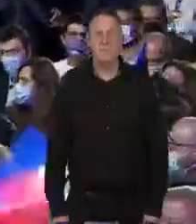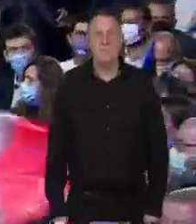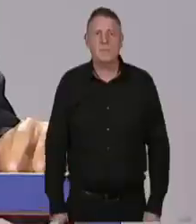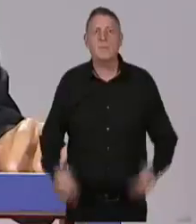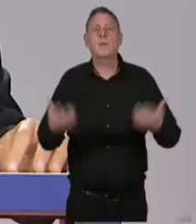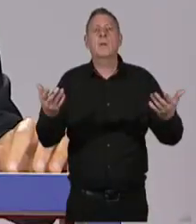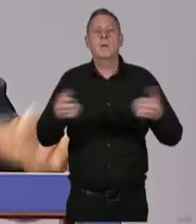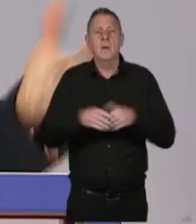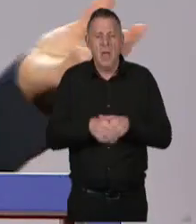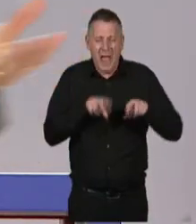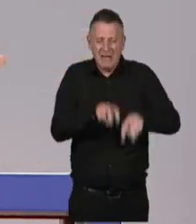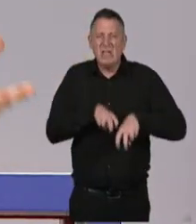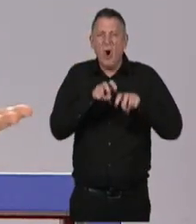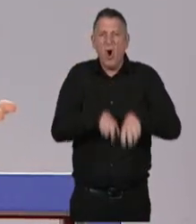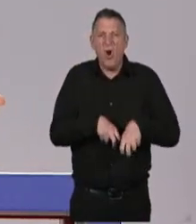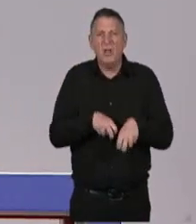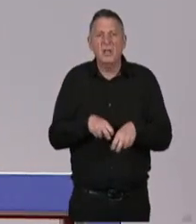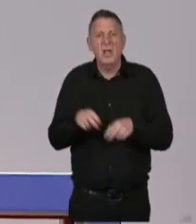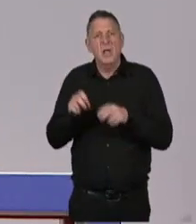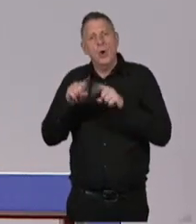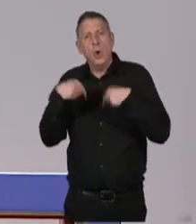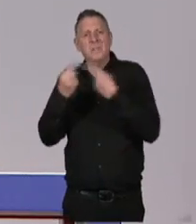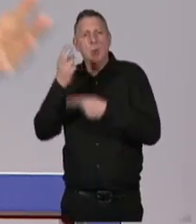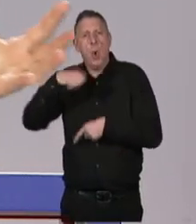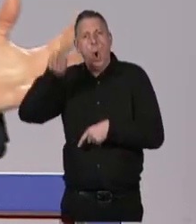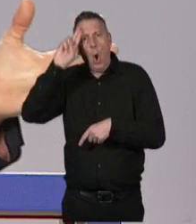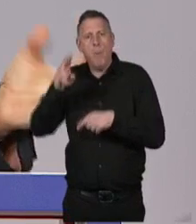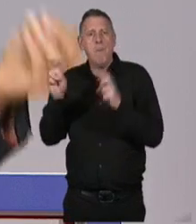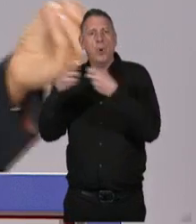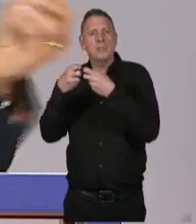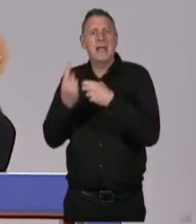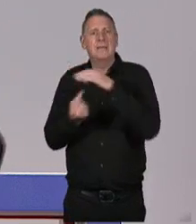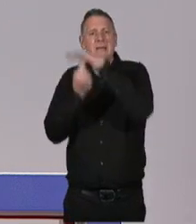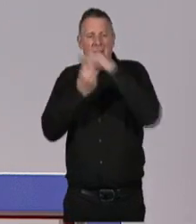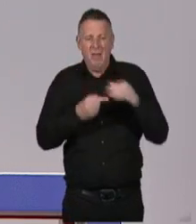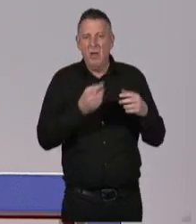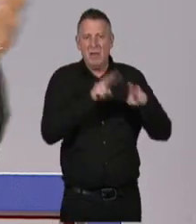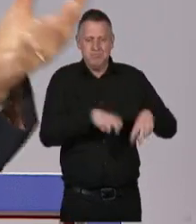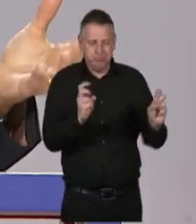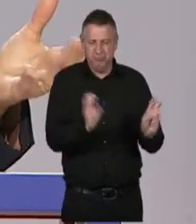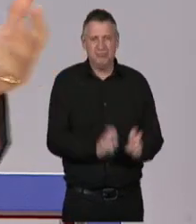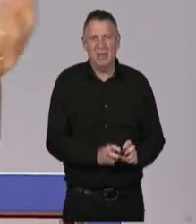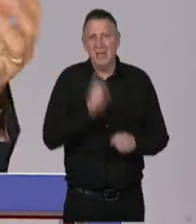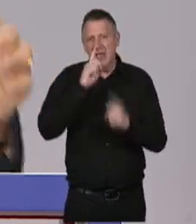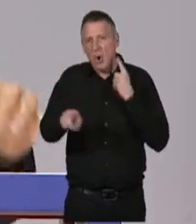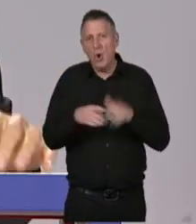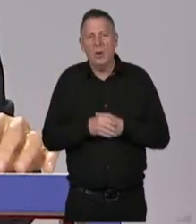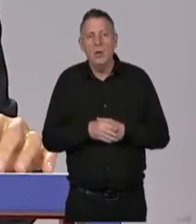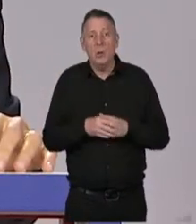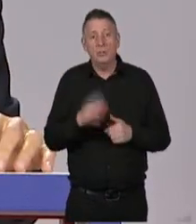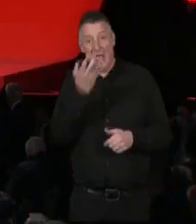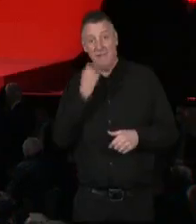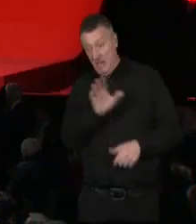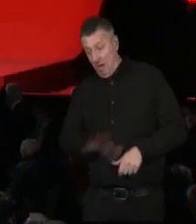La décroissance agricole prévue par la Commission de Bruxelles est une erreur fatale à l'heure du réchauffement climatique et des famines sur le